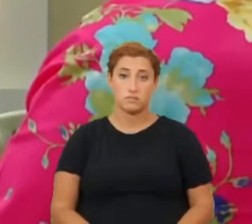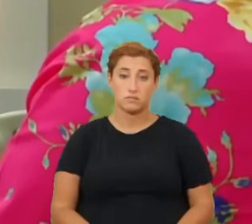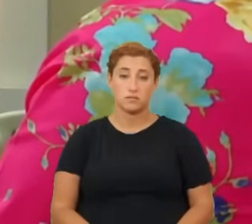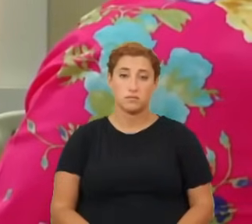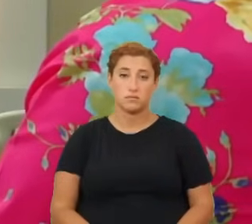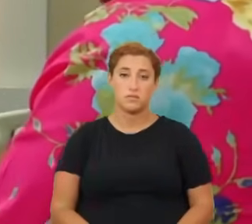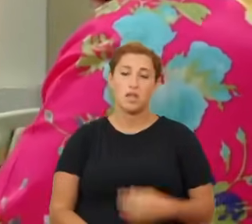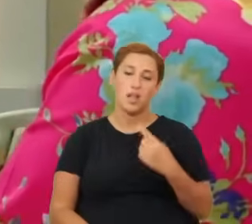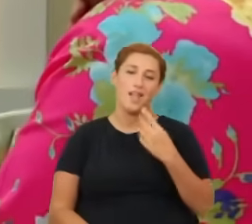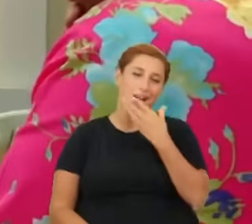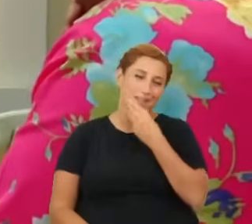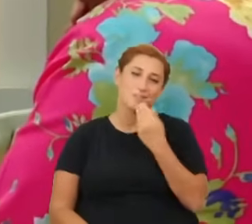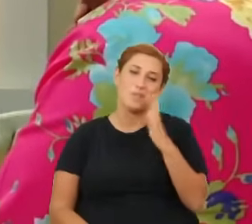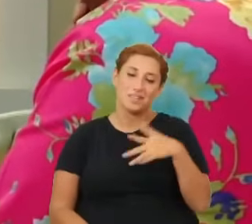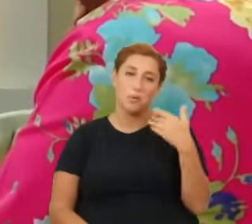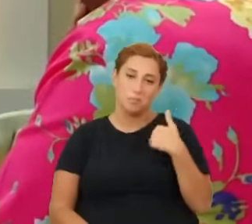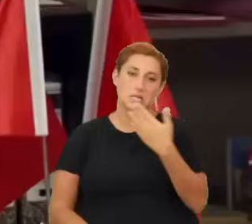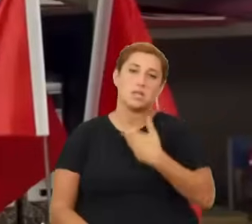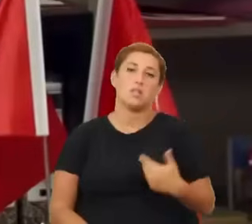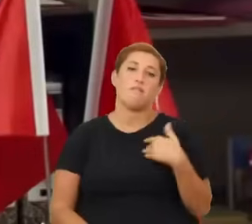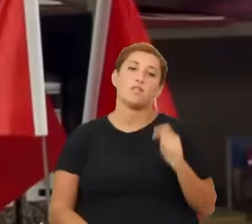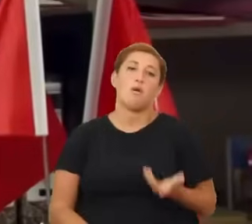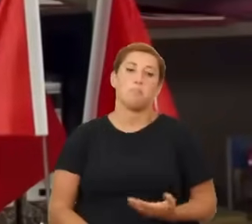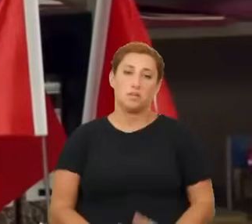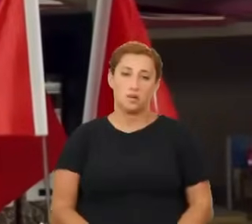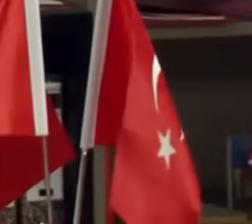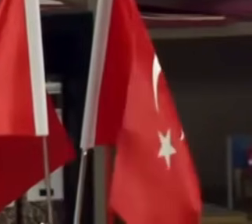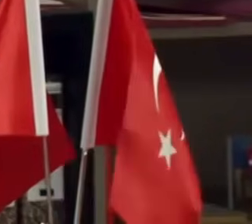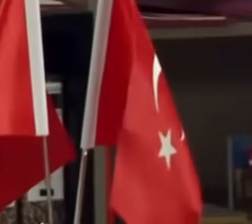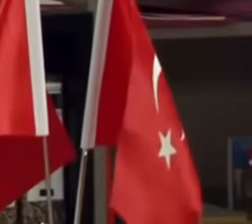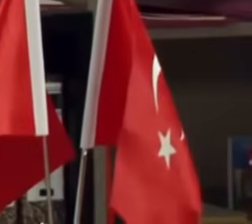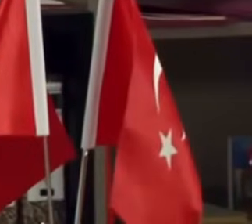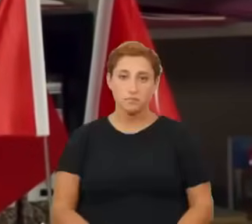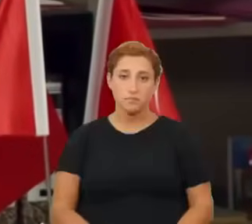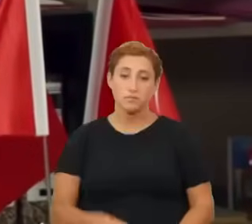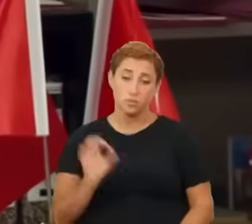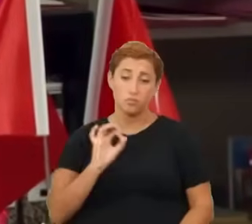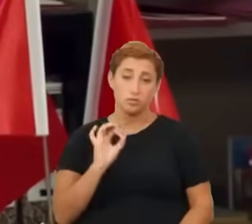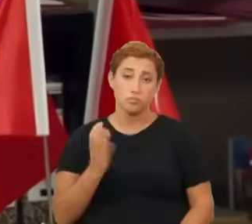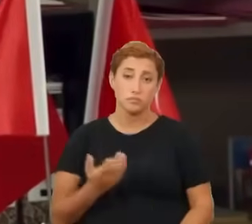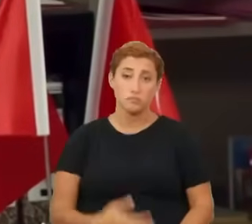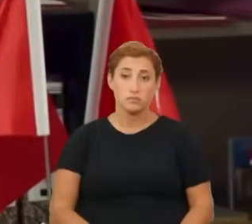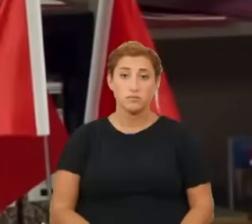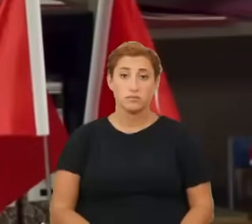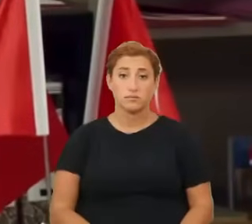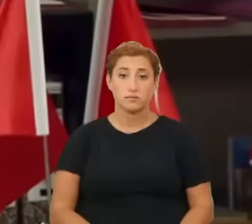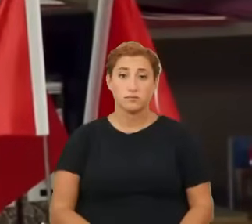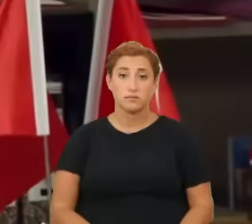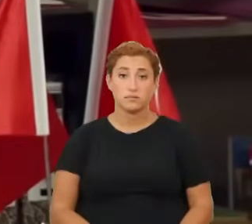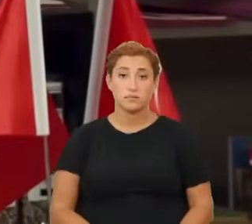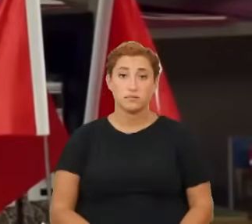Ayıp söylemesi biz de sevdik ya. Ya. Tabii canım tabii.